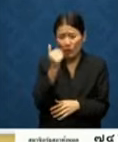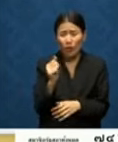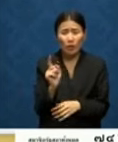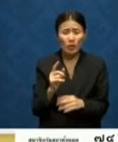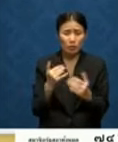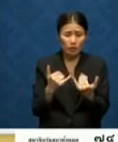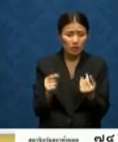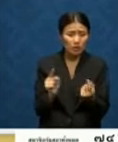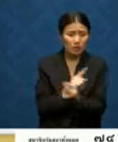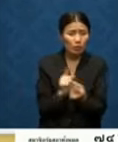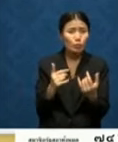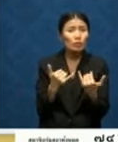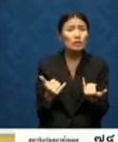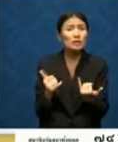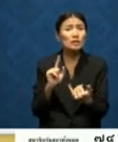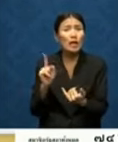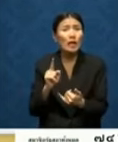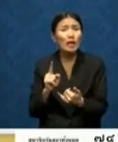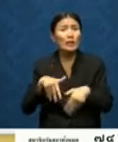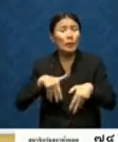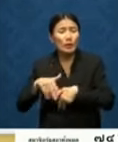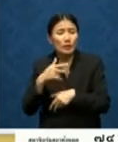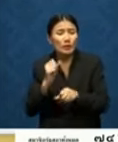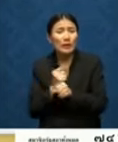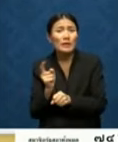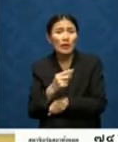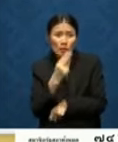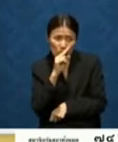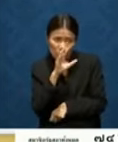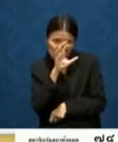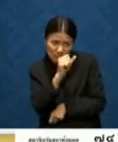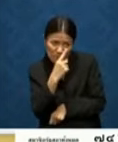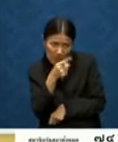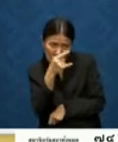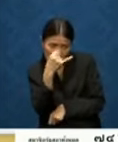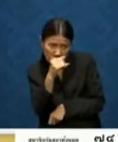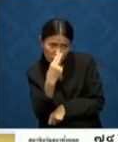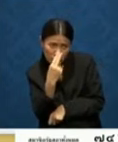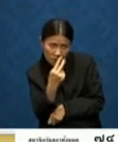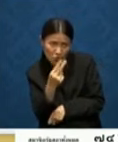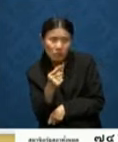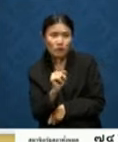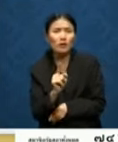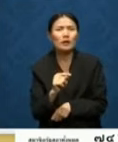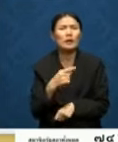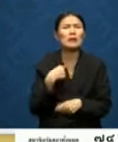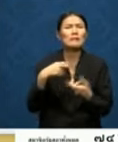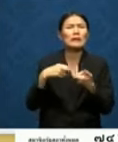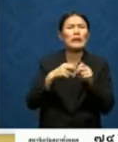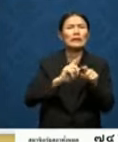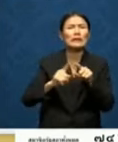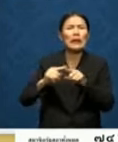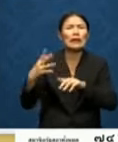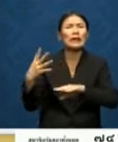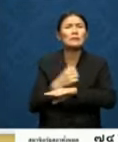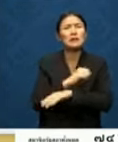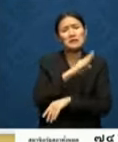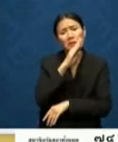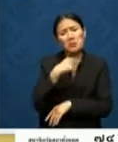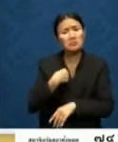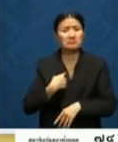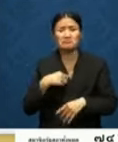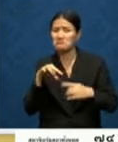สังคมจะผิดสังคมจับให้มั่นคั้นให้ตายมองทุกอย่างเป็นเรื่องการเมืองหมดถ้าไม่ตรงกับจริต